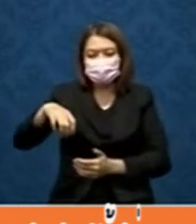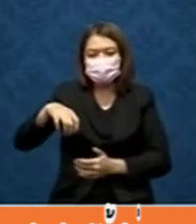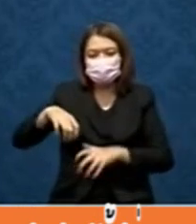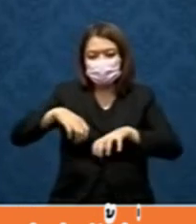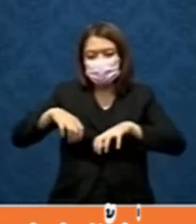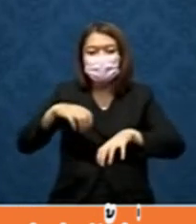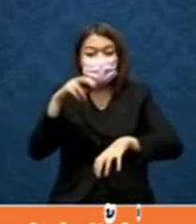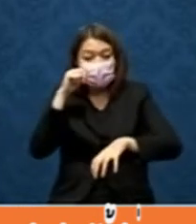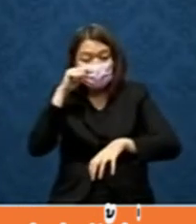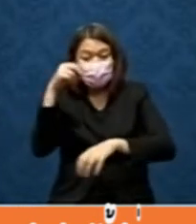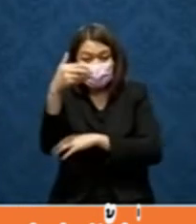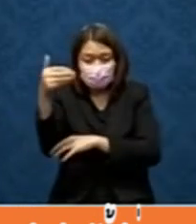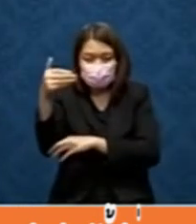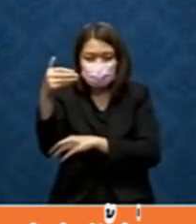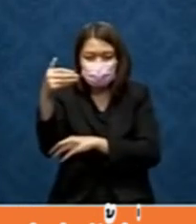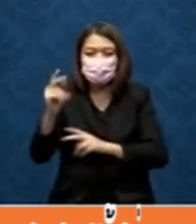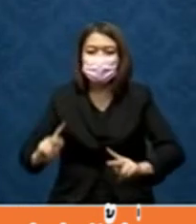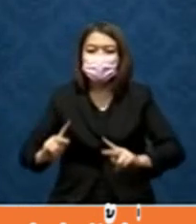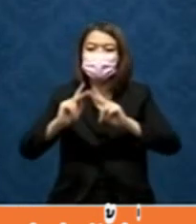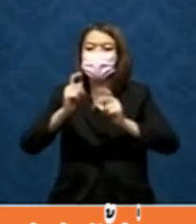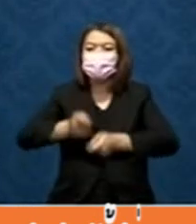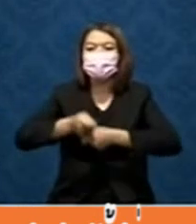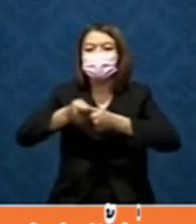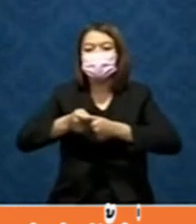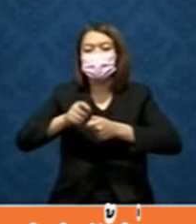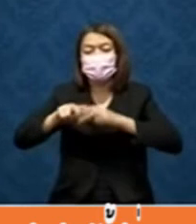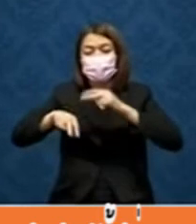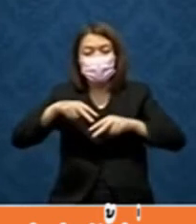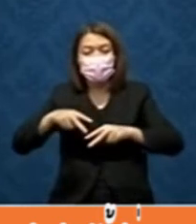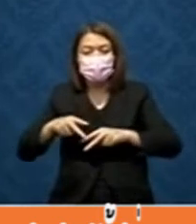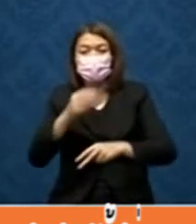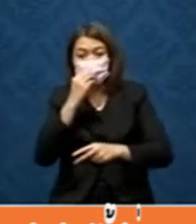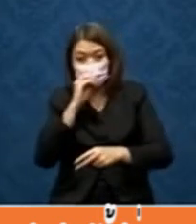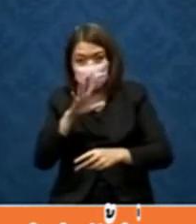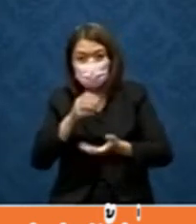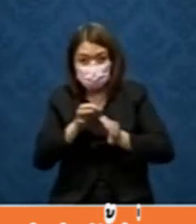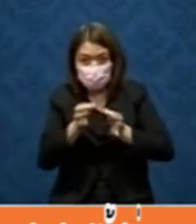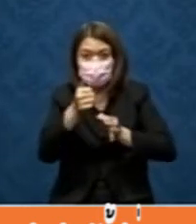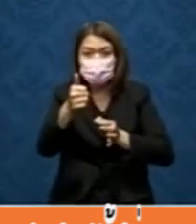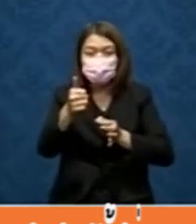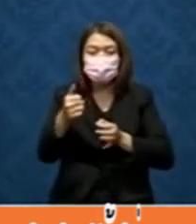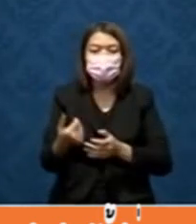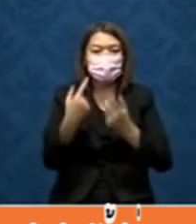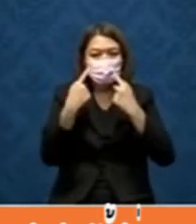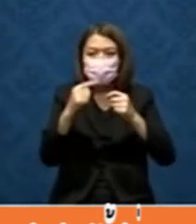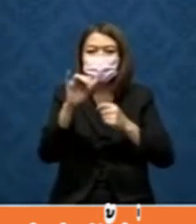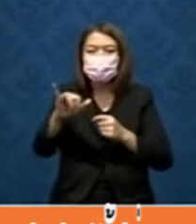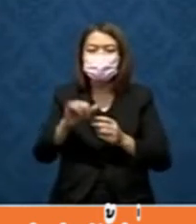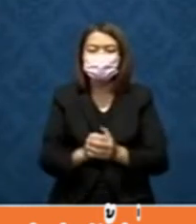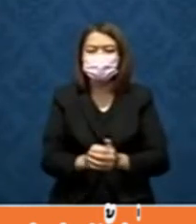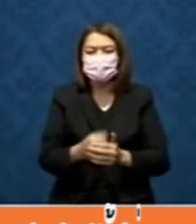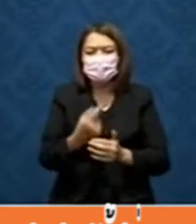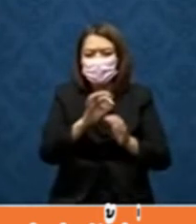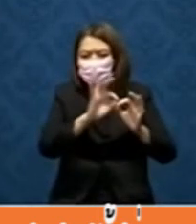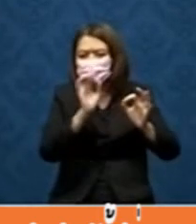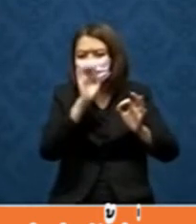ณเรากำรการปริหารศพยากรน อ Jenkinsหรือกษรวกระเศษซึคุมกรมชรปราทานตอบได้ไหมและท่านอย่ไมได้ตอบ